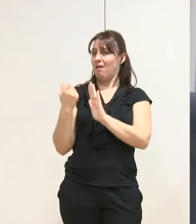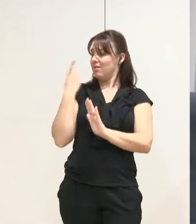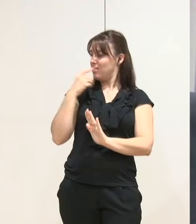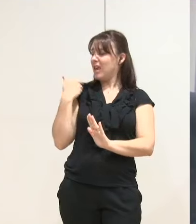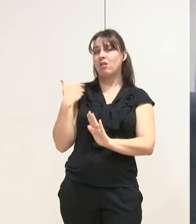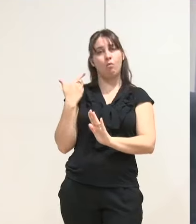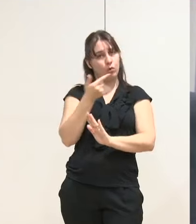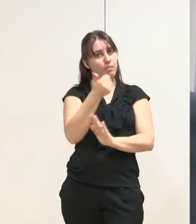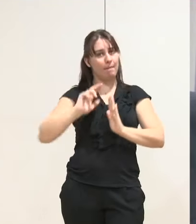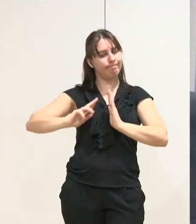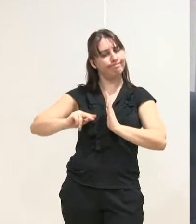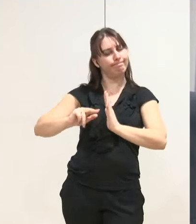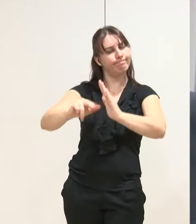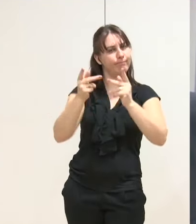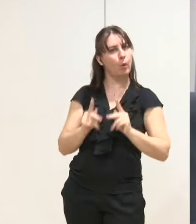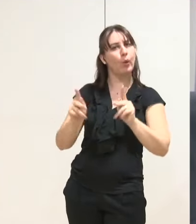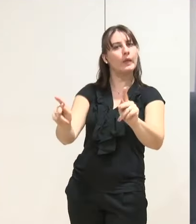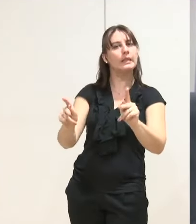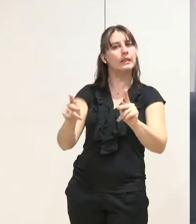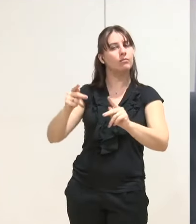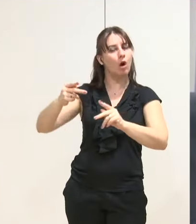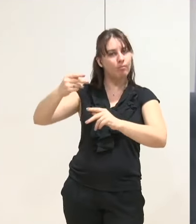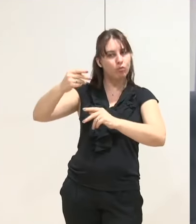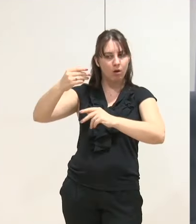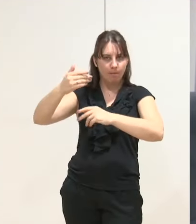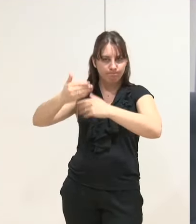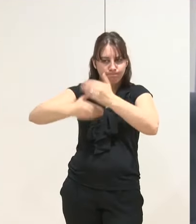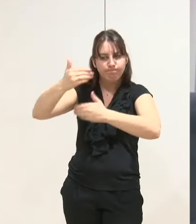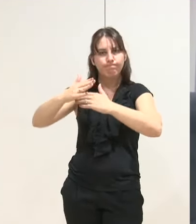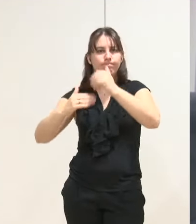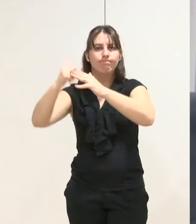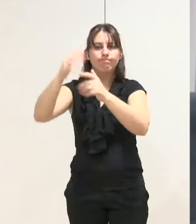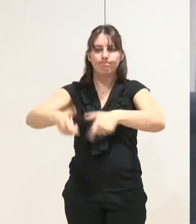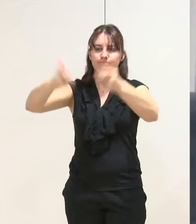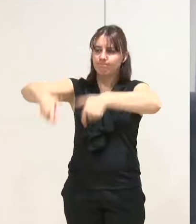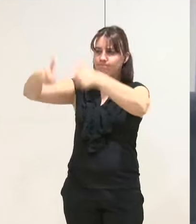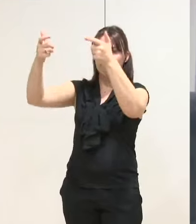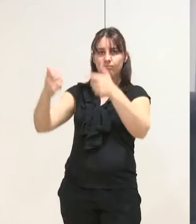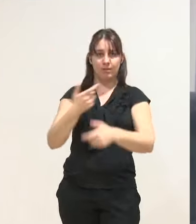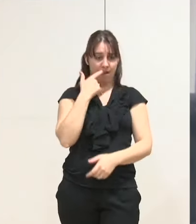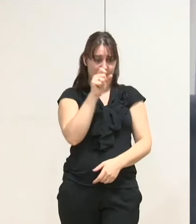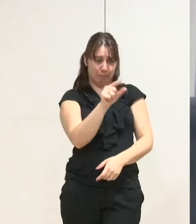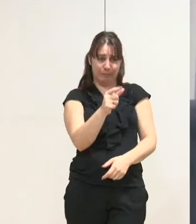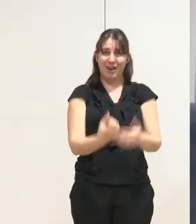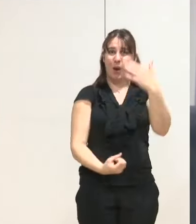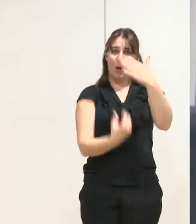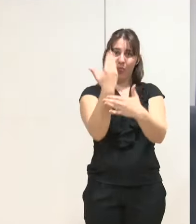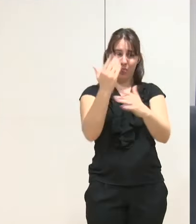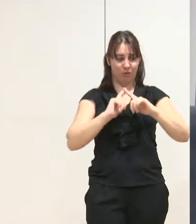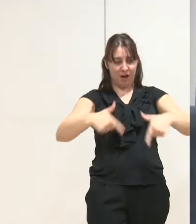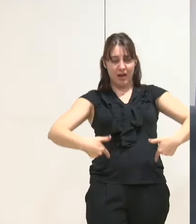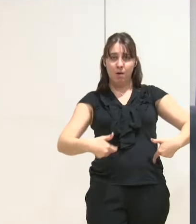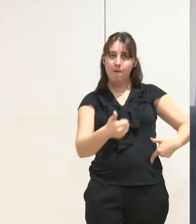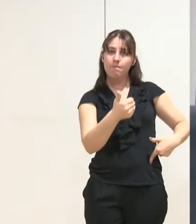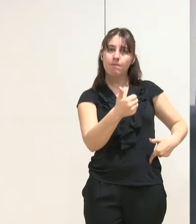bien que c'est un cette nouvelle école va aussi avoir